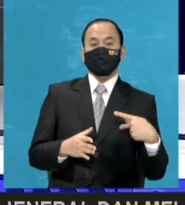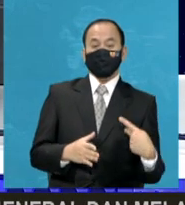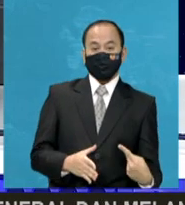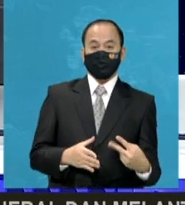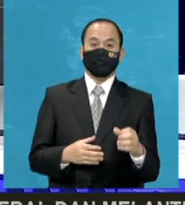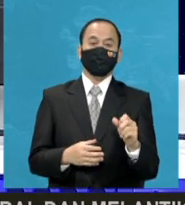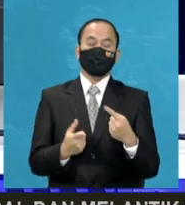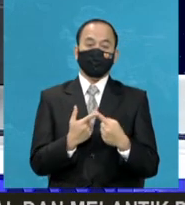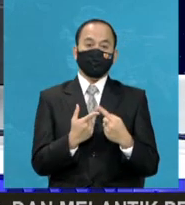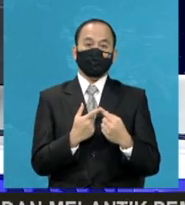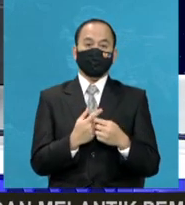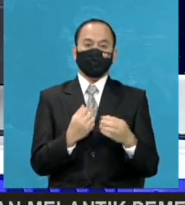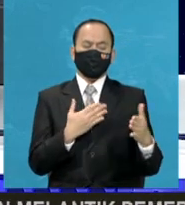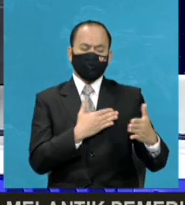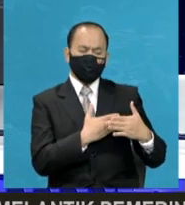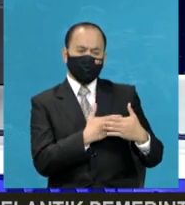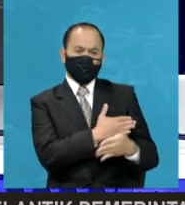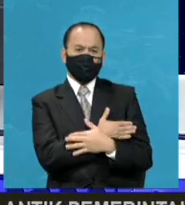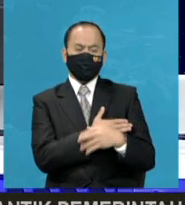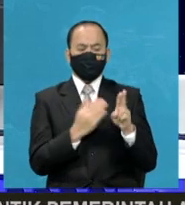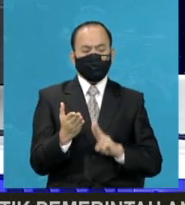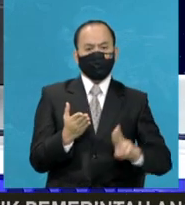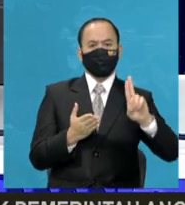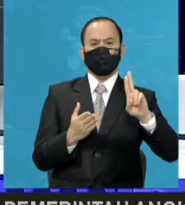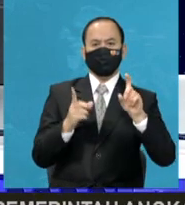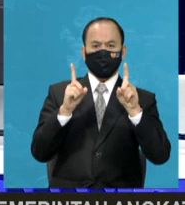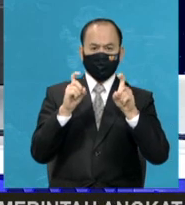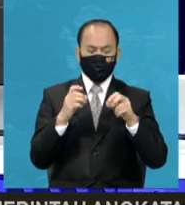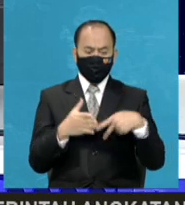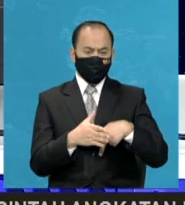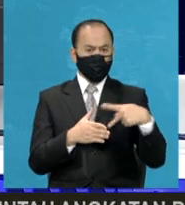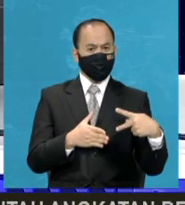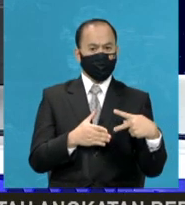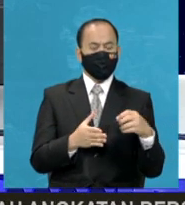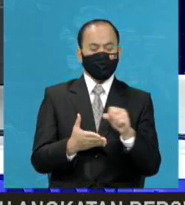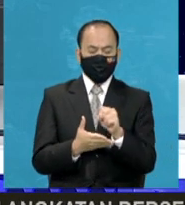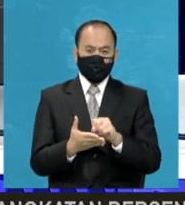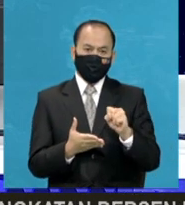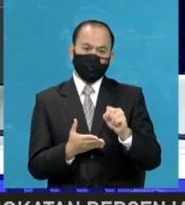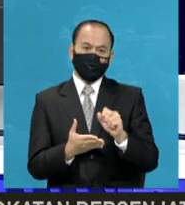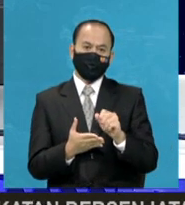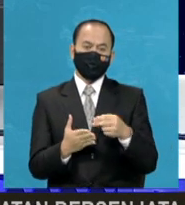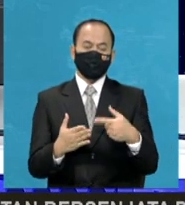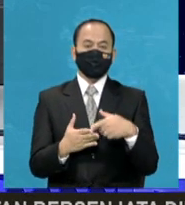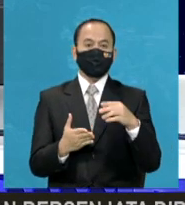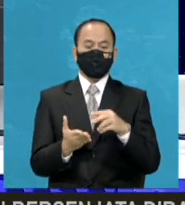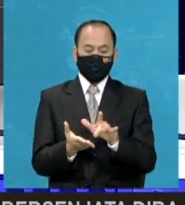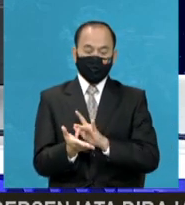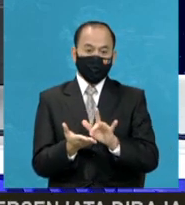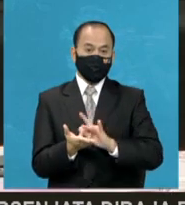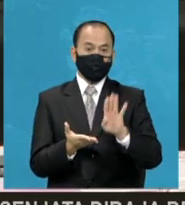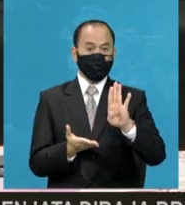dan kontak terdekat untuk memohon naik keputusan ujian dan subscribe serai di aplikasi blueftp